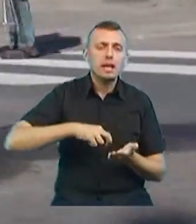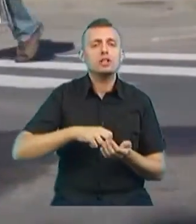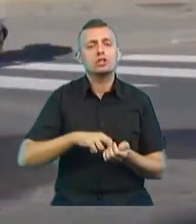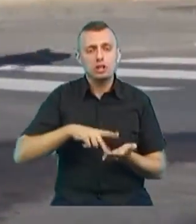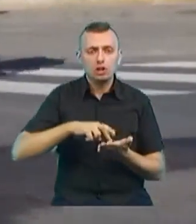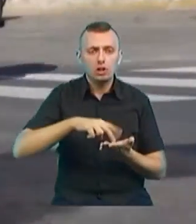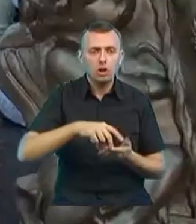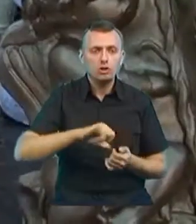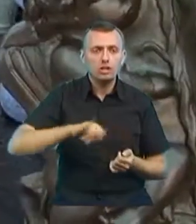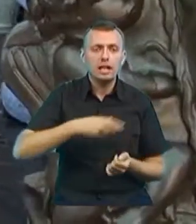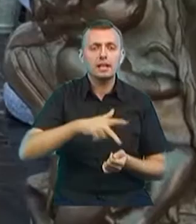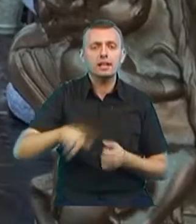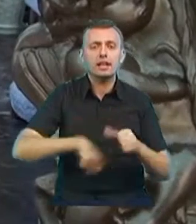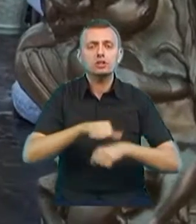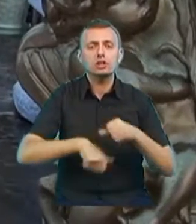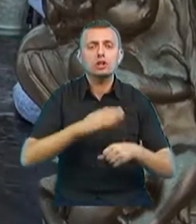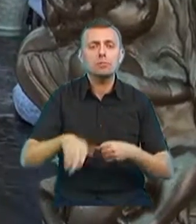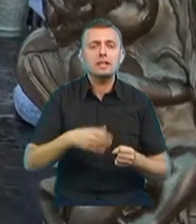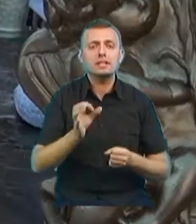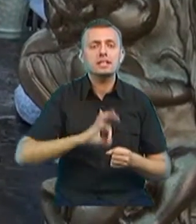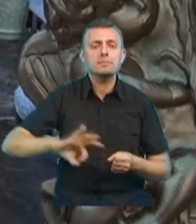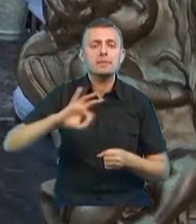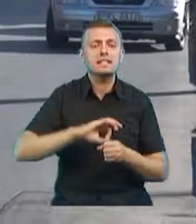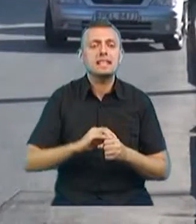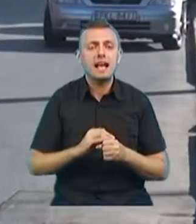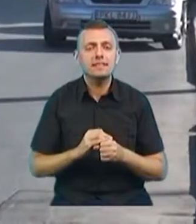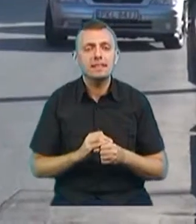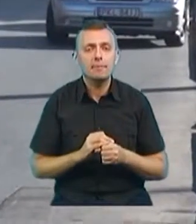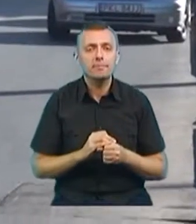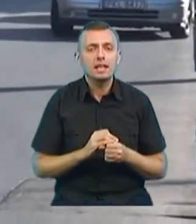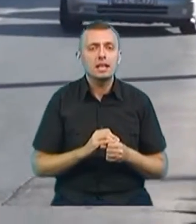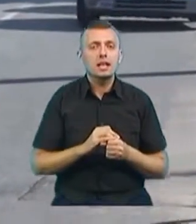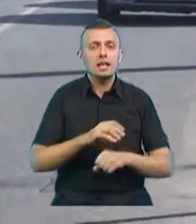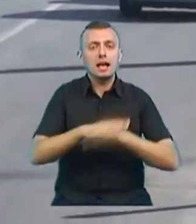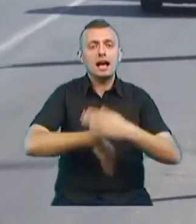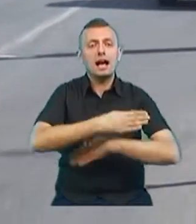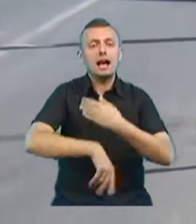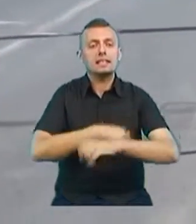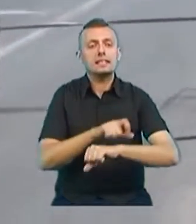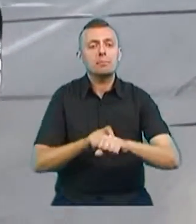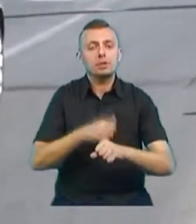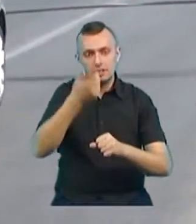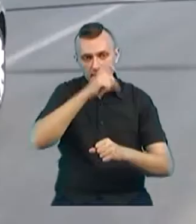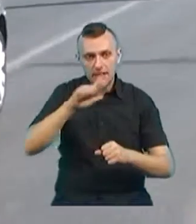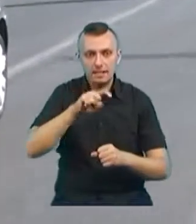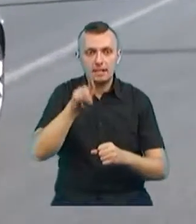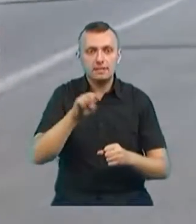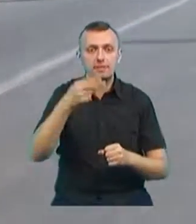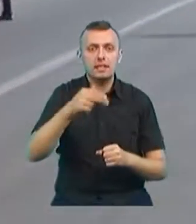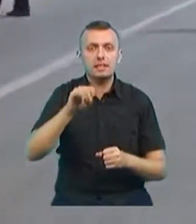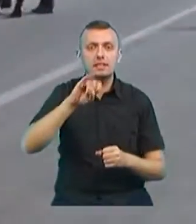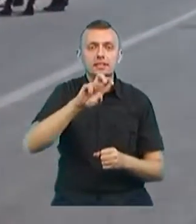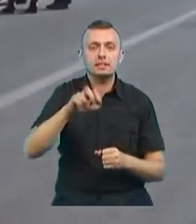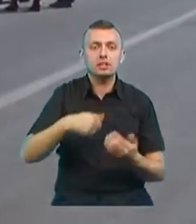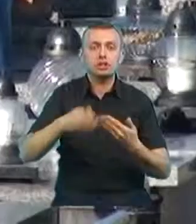nich przyległych. Jak co roku prowadzona będzie policyjna akcja Znicz, której celem jest zapewnienie porządku i bezpieczeństwa wszystkim